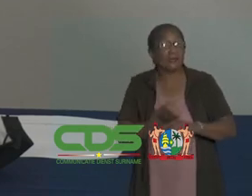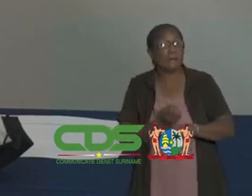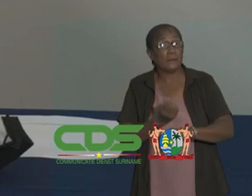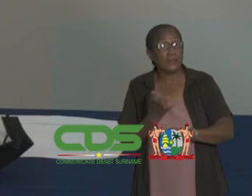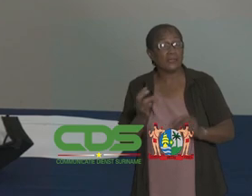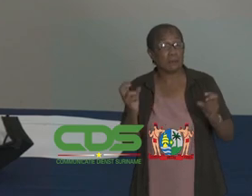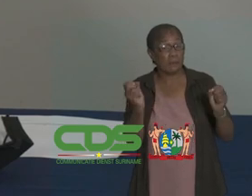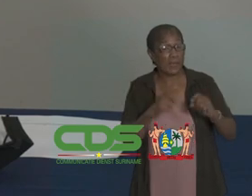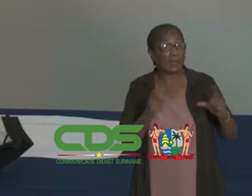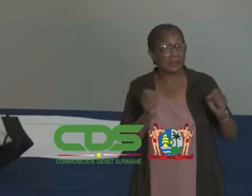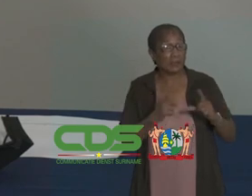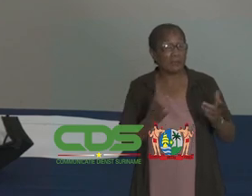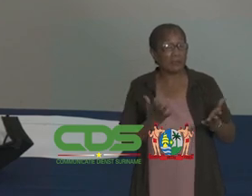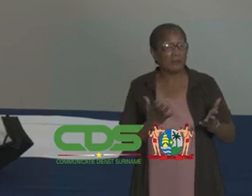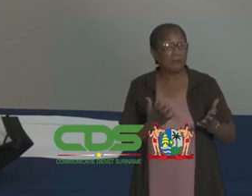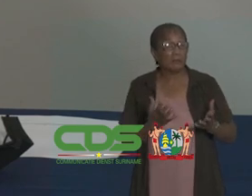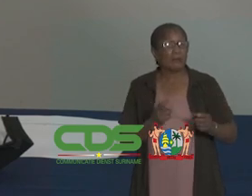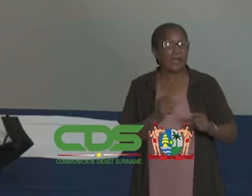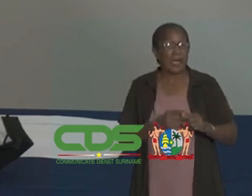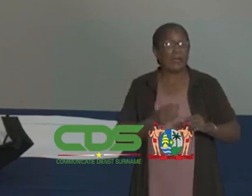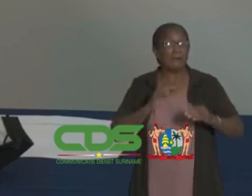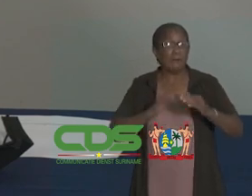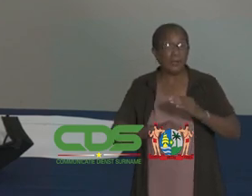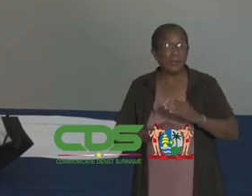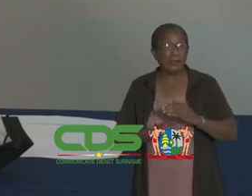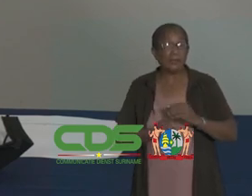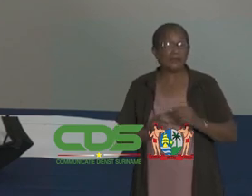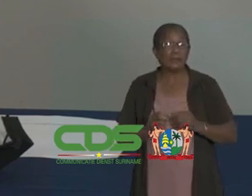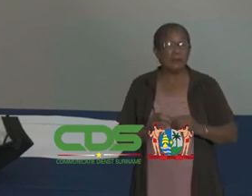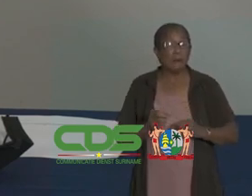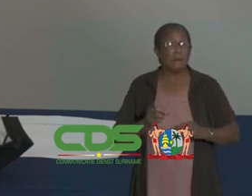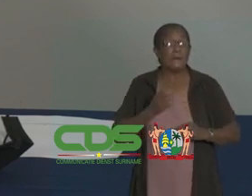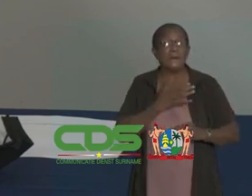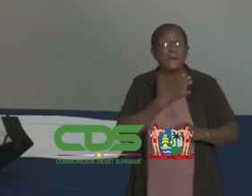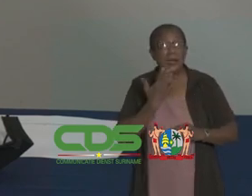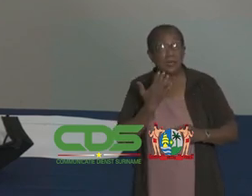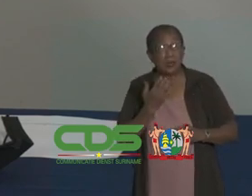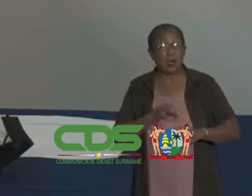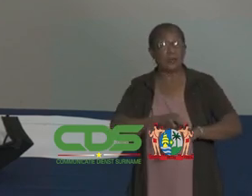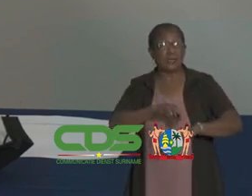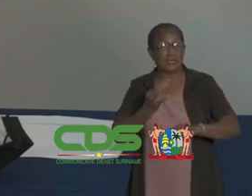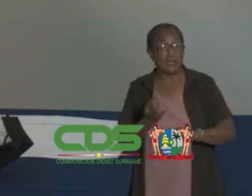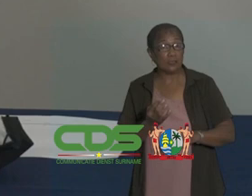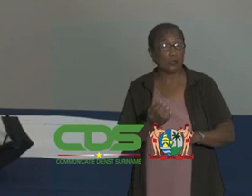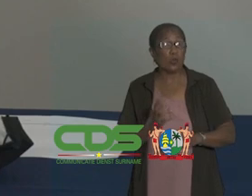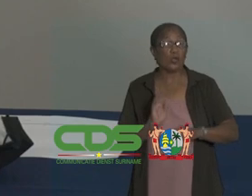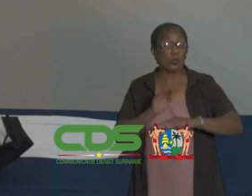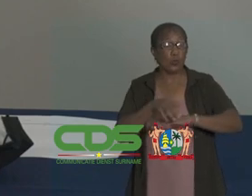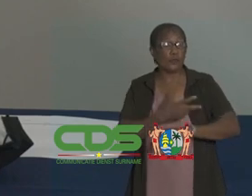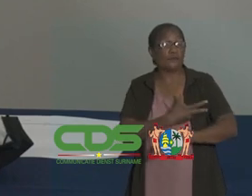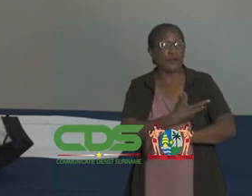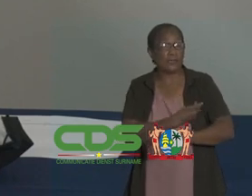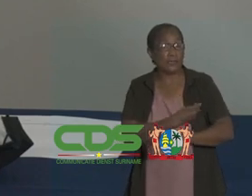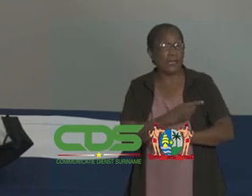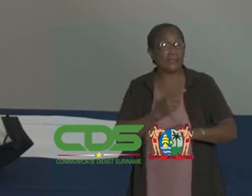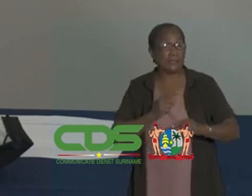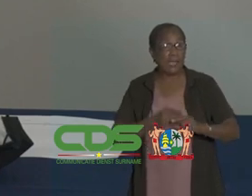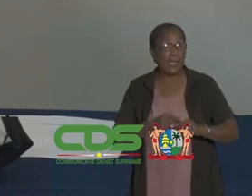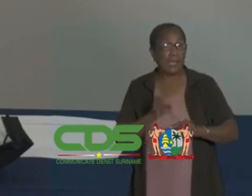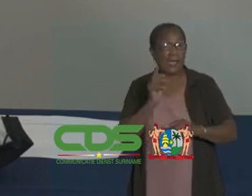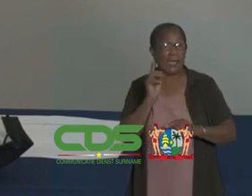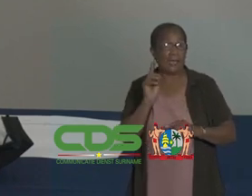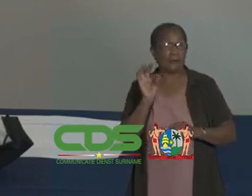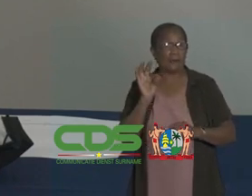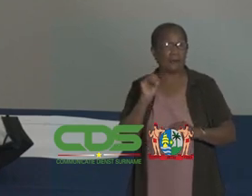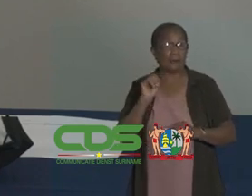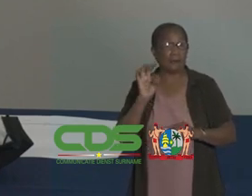milde ziekte wordt gezien en een minder ernstig beloop heeft te maken met de vaccinatiegraad en het feit dat de Delta variant